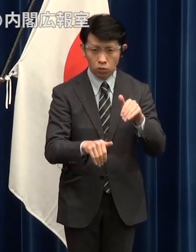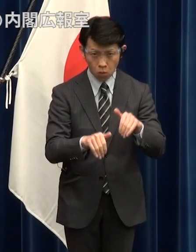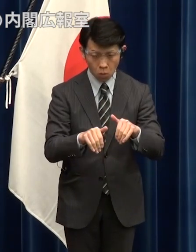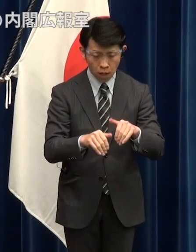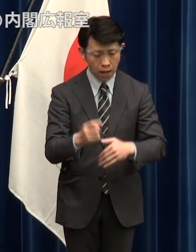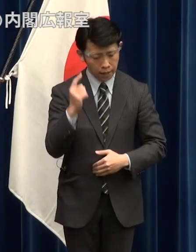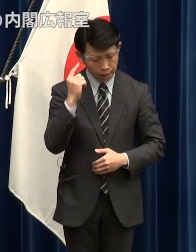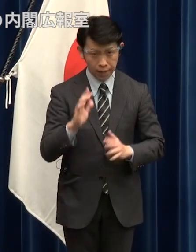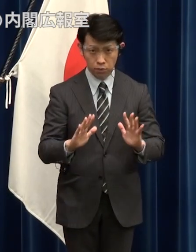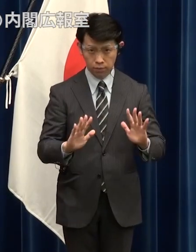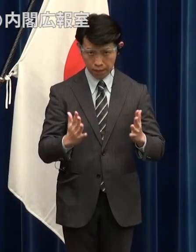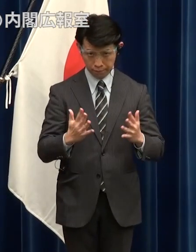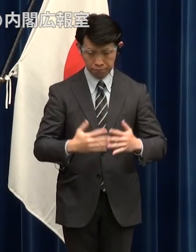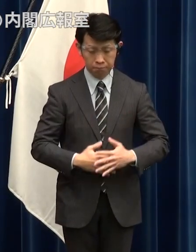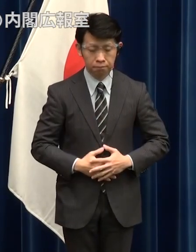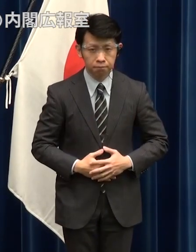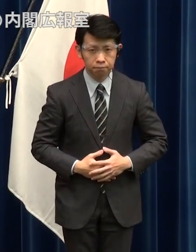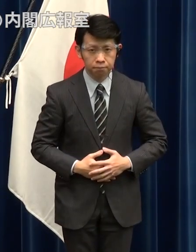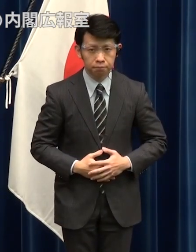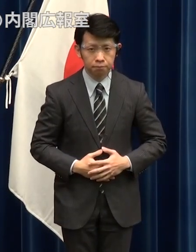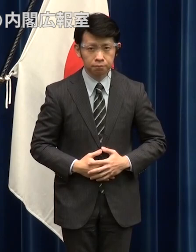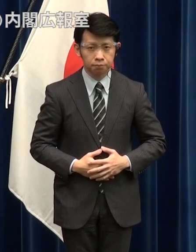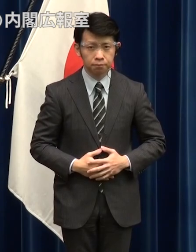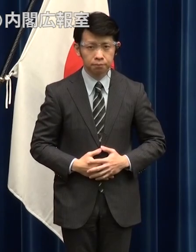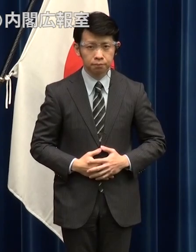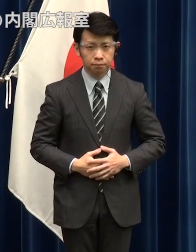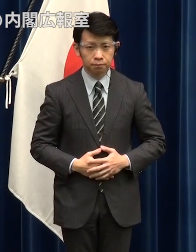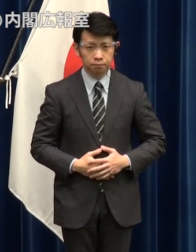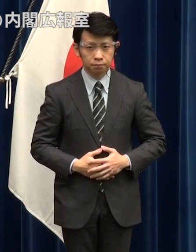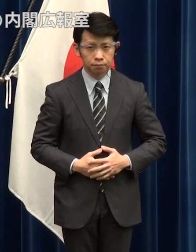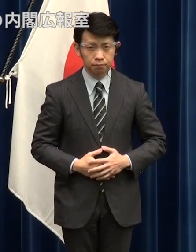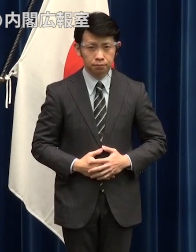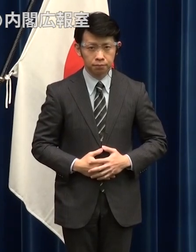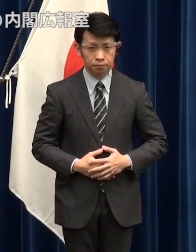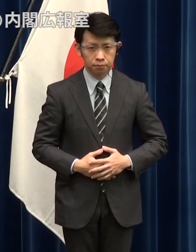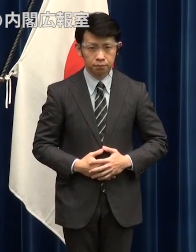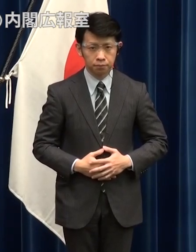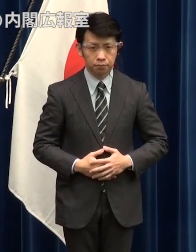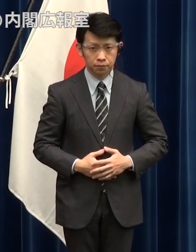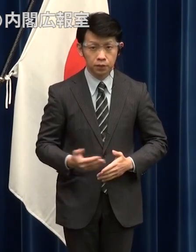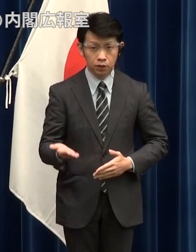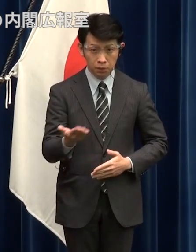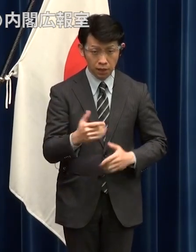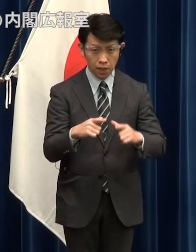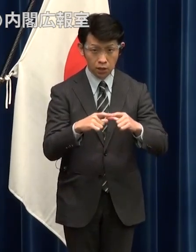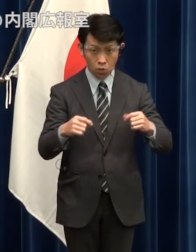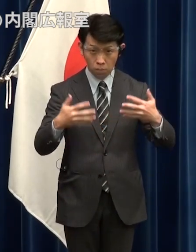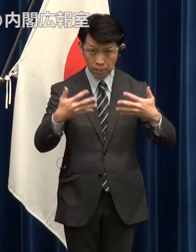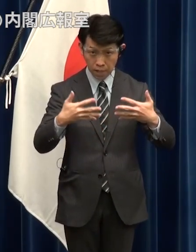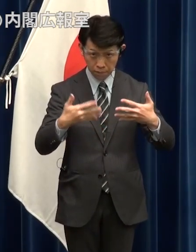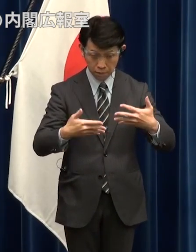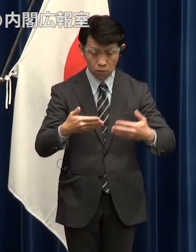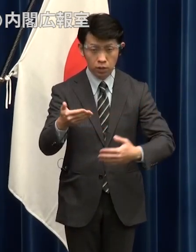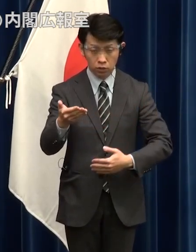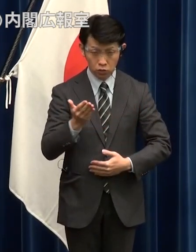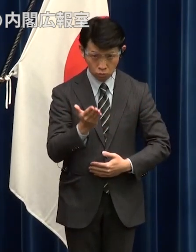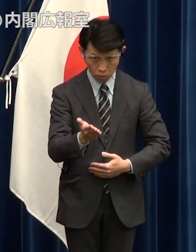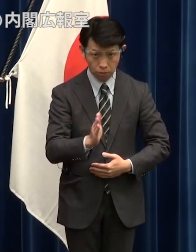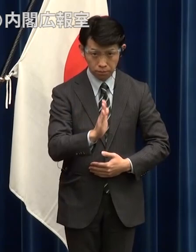りません。以上です。 続きまして、幹事社の日本テレビ平本さん、お願いします。